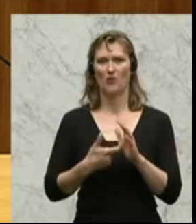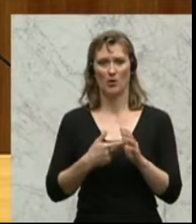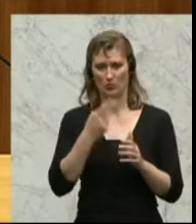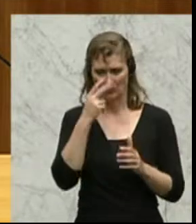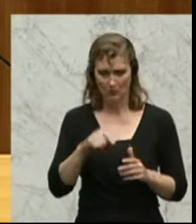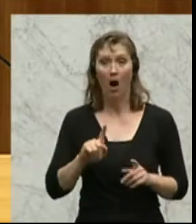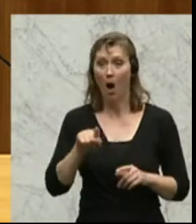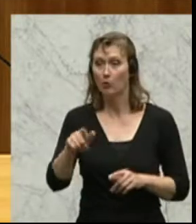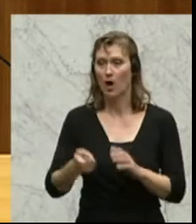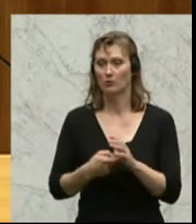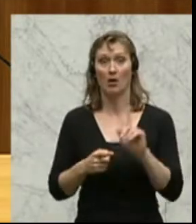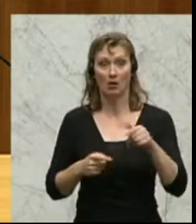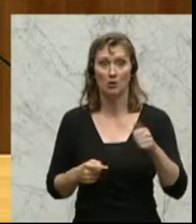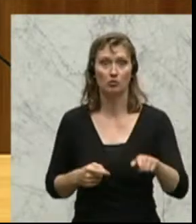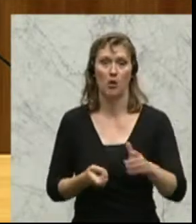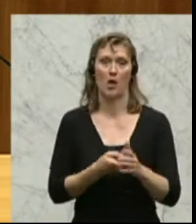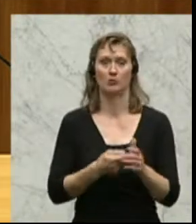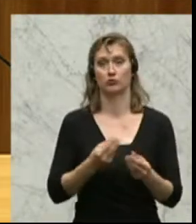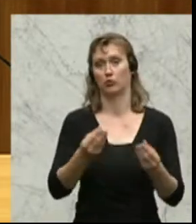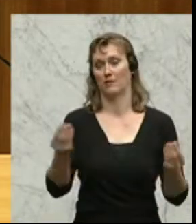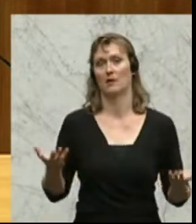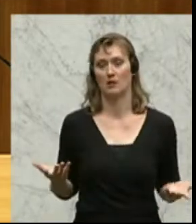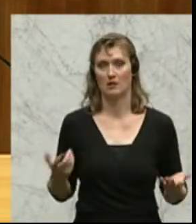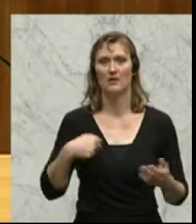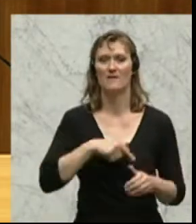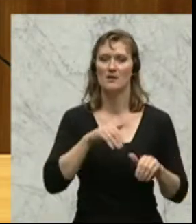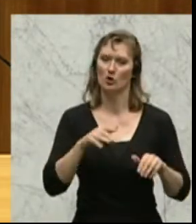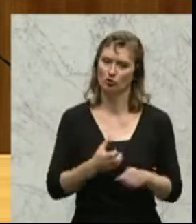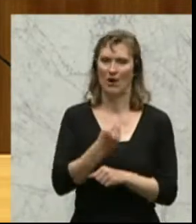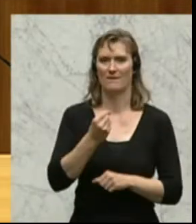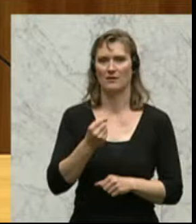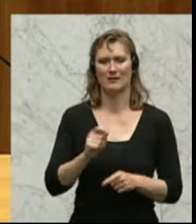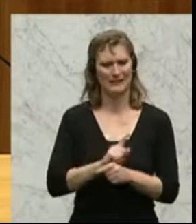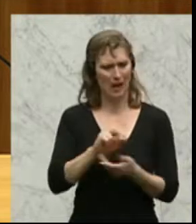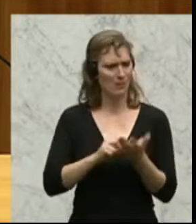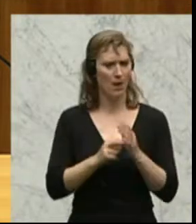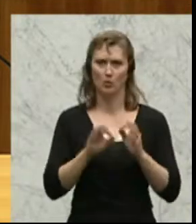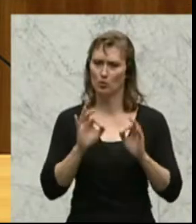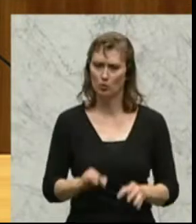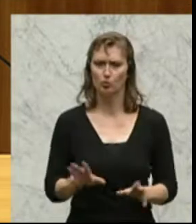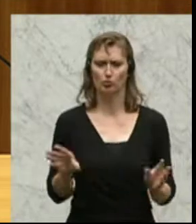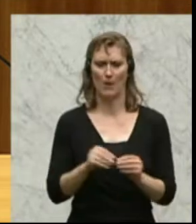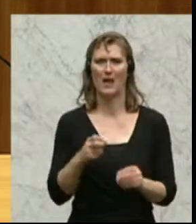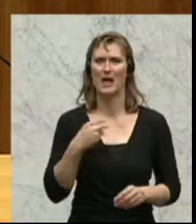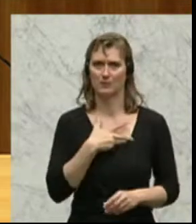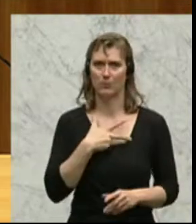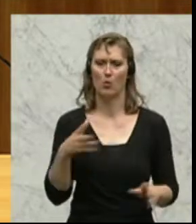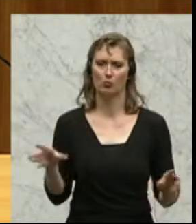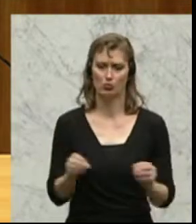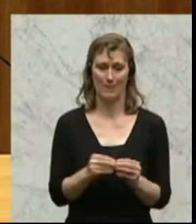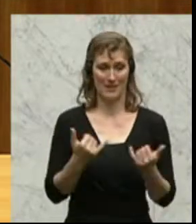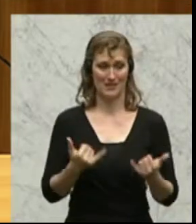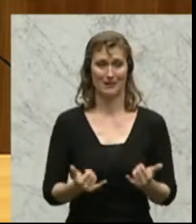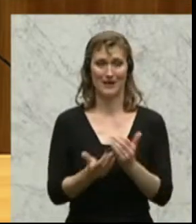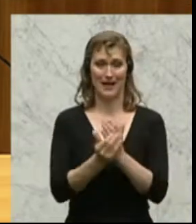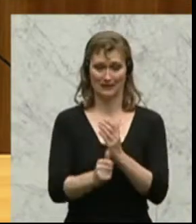ich bin zuversichtlich, dass wir das schaffen. Wir haben einen guten Zeitplan mit der SPÖ vereinbart. Jetzt die Experten bis